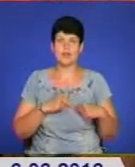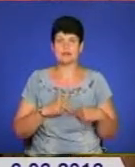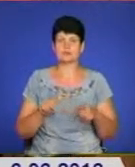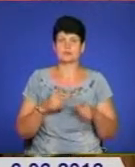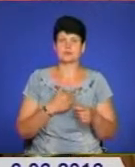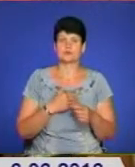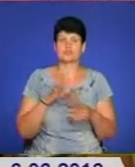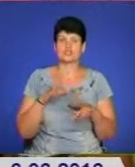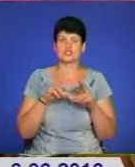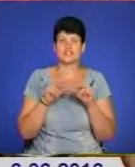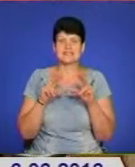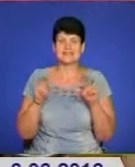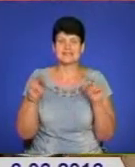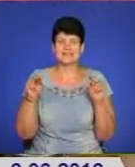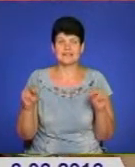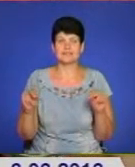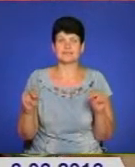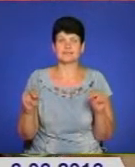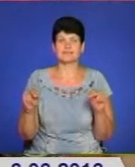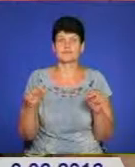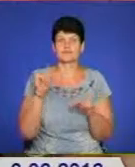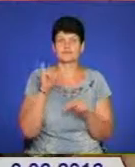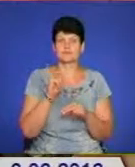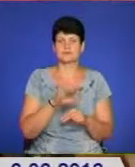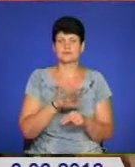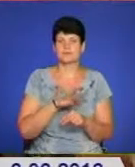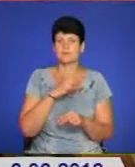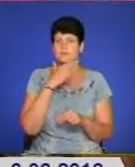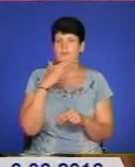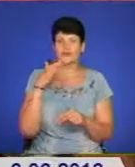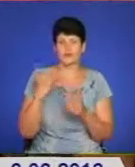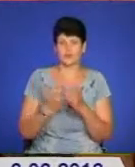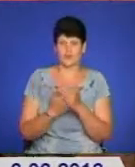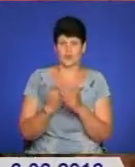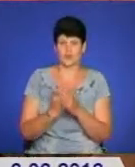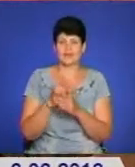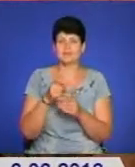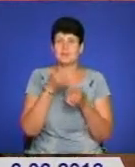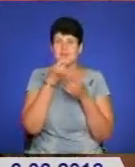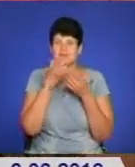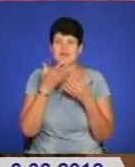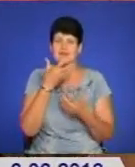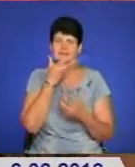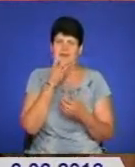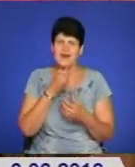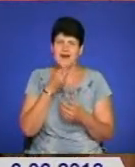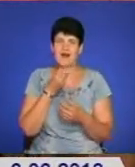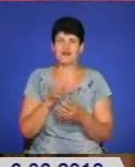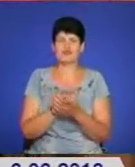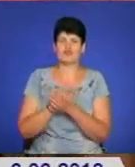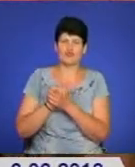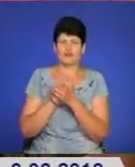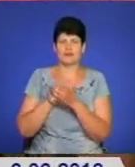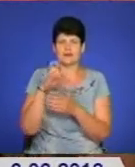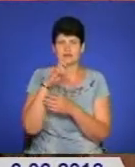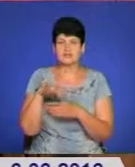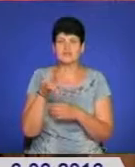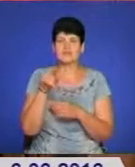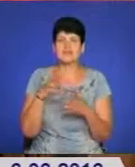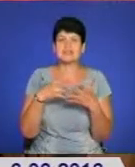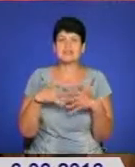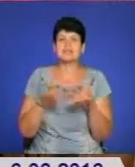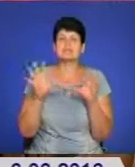були щасливі, щоб їх спіткало багато новин, щоб ті новини були позитивні, гарні, щоб вони були в мирній країні, щоб в їхніх